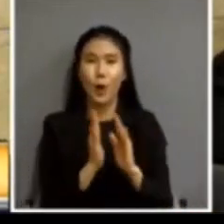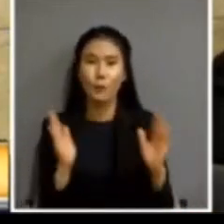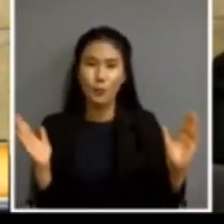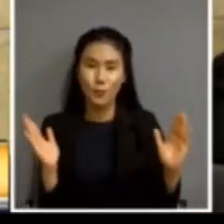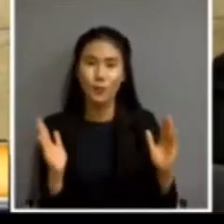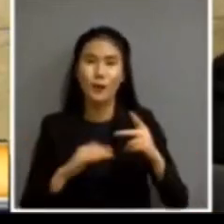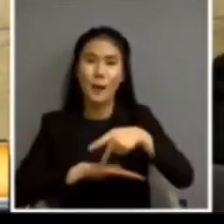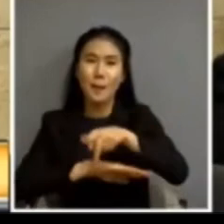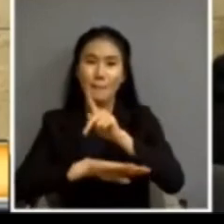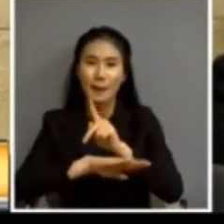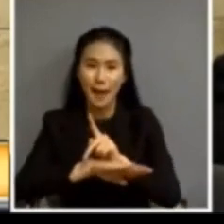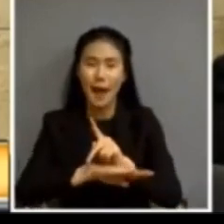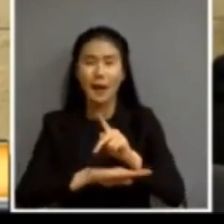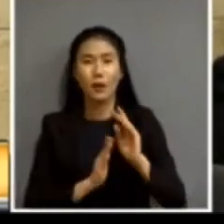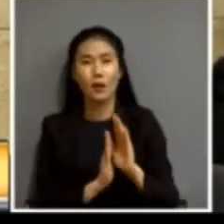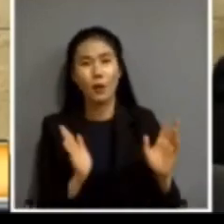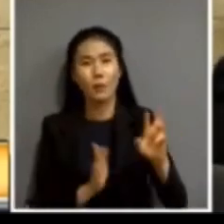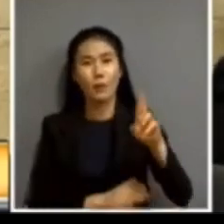านที่ได้กรุณา